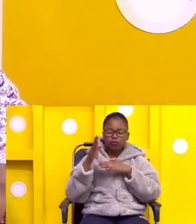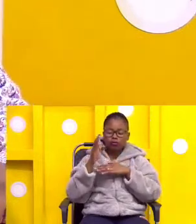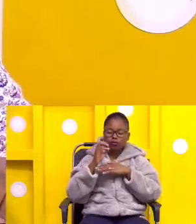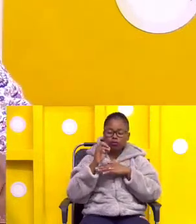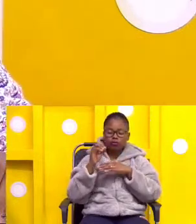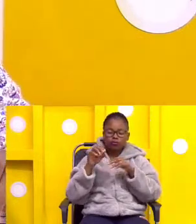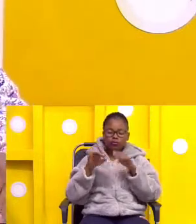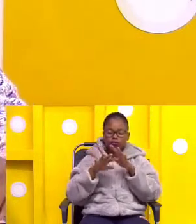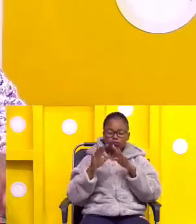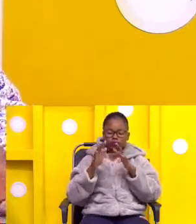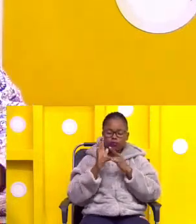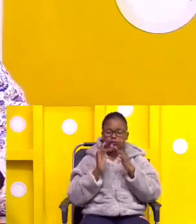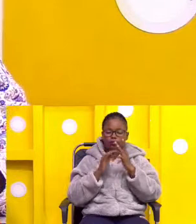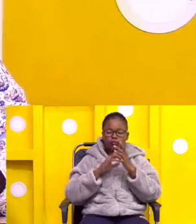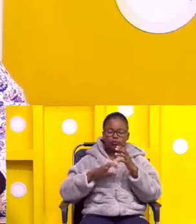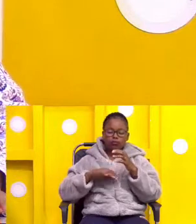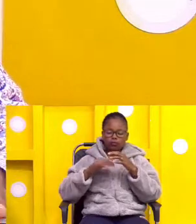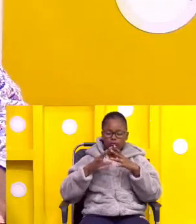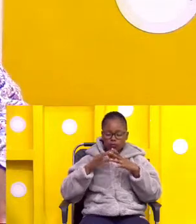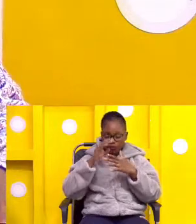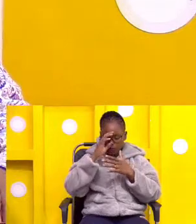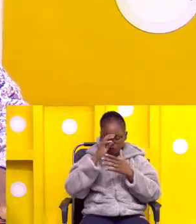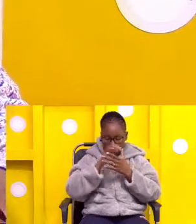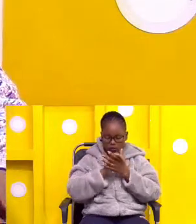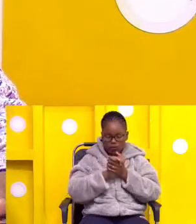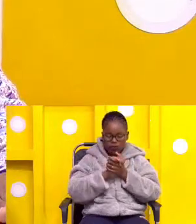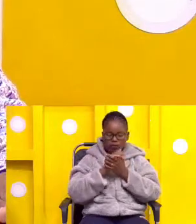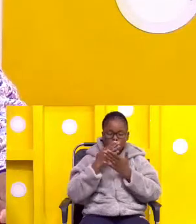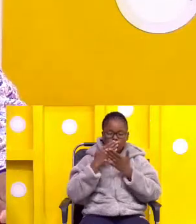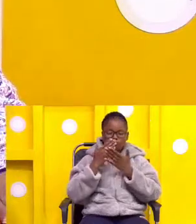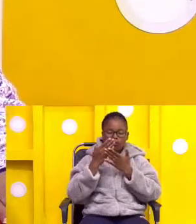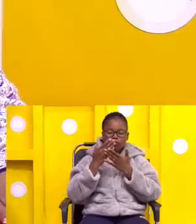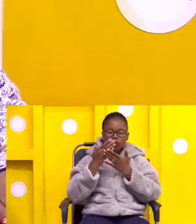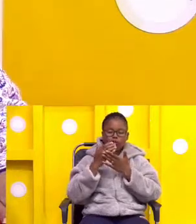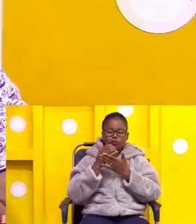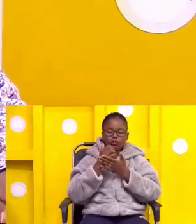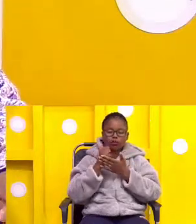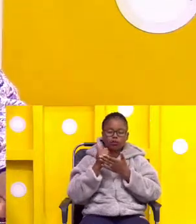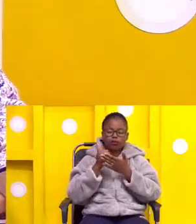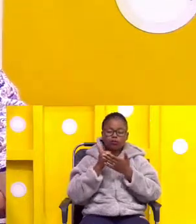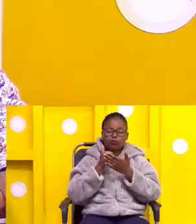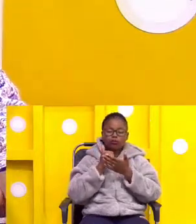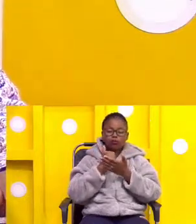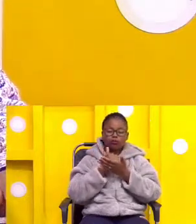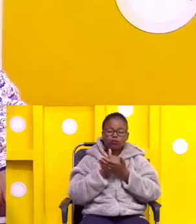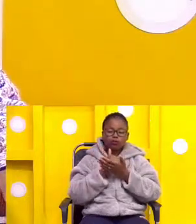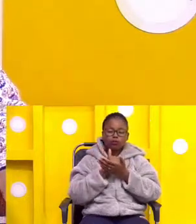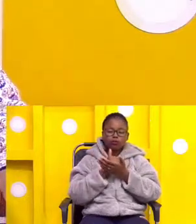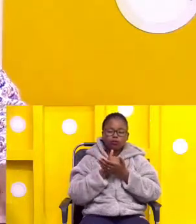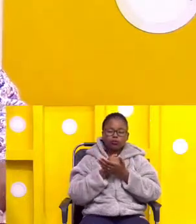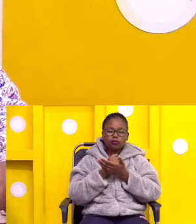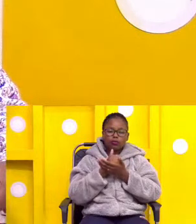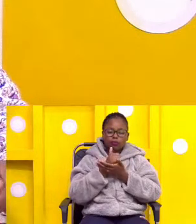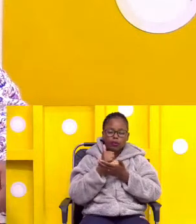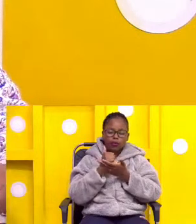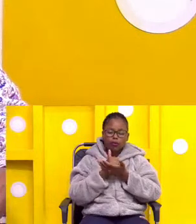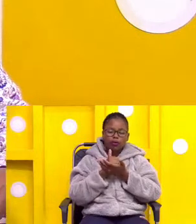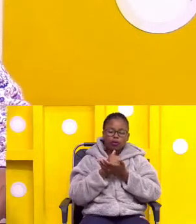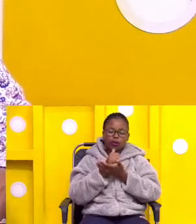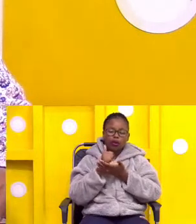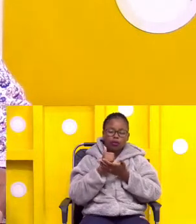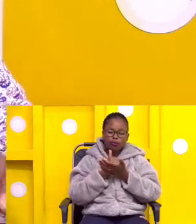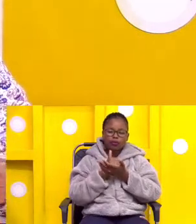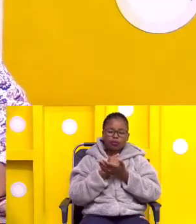Kristo, mwadhani wito toa hoya tuetekia, ona toa sokia gado. Na iduwa de ohale ya modu wale tuge,